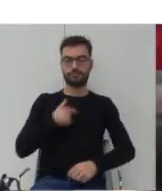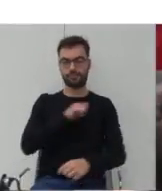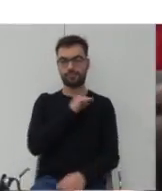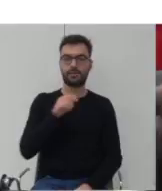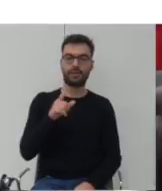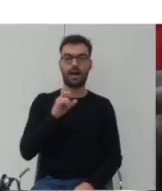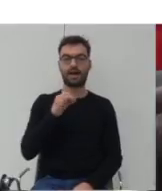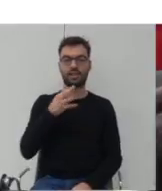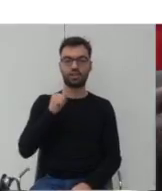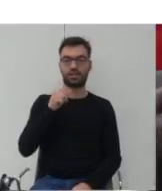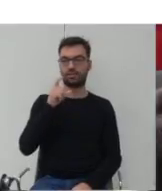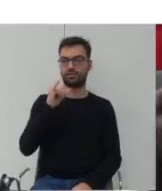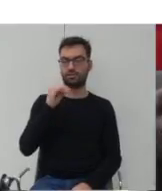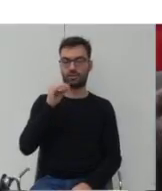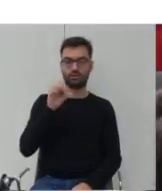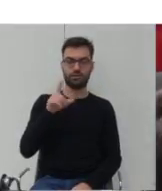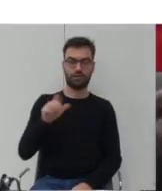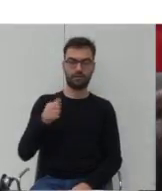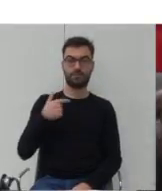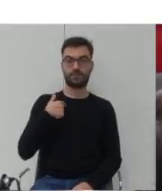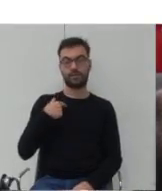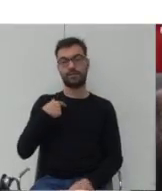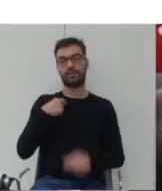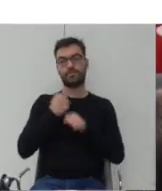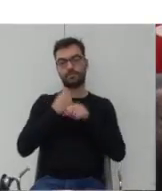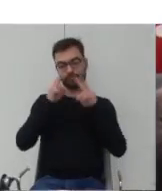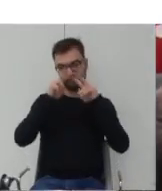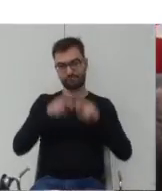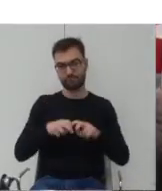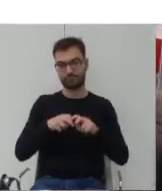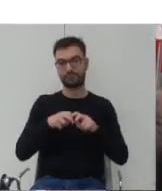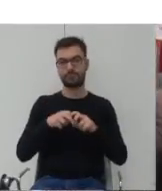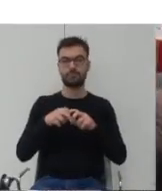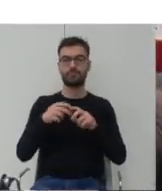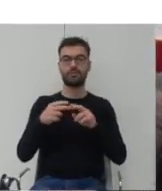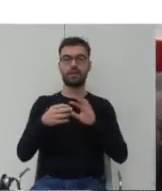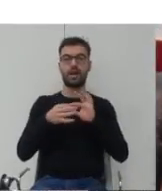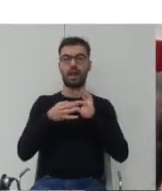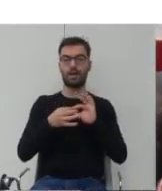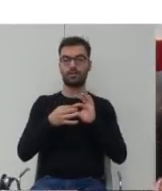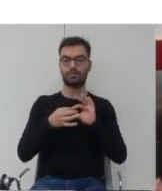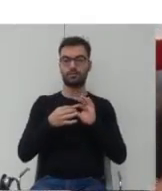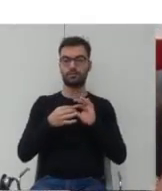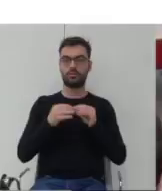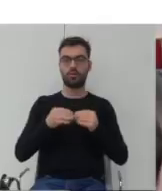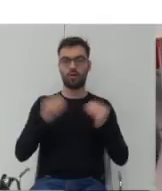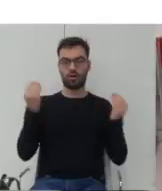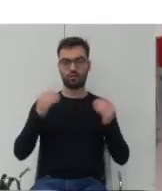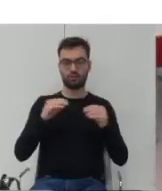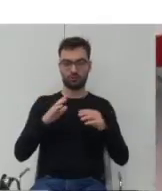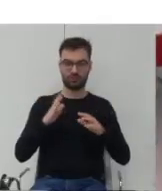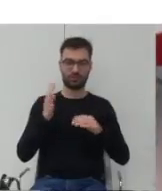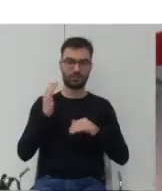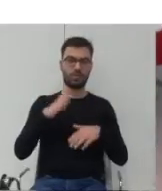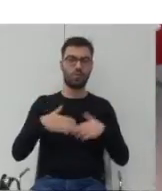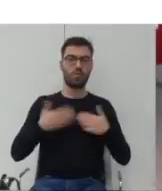Nazywam się Agnieszka Cieśla, zajmuję się naukowo badaniem relacji rozwoju demograficznego